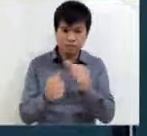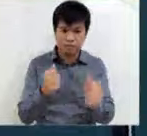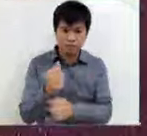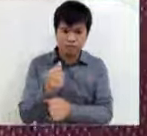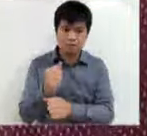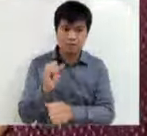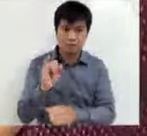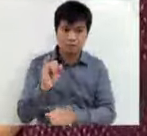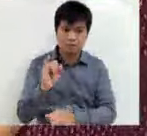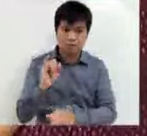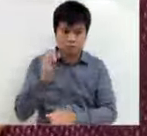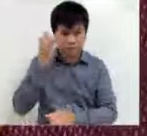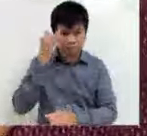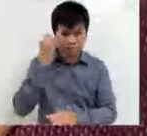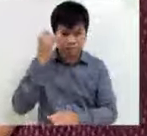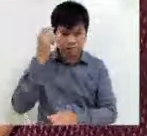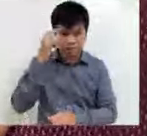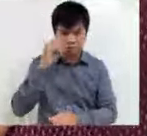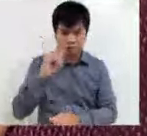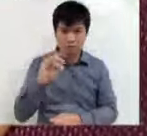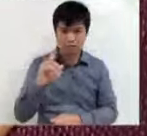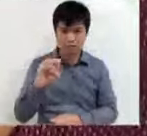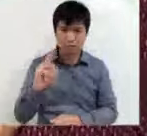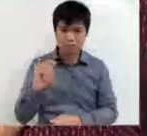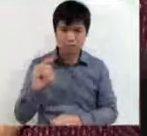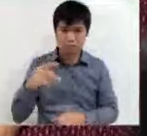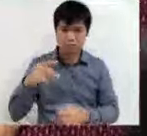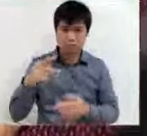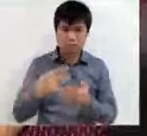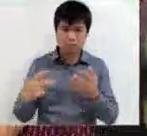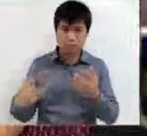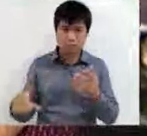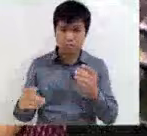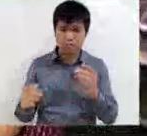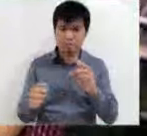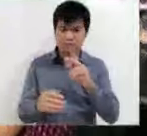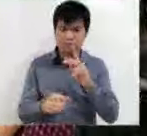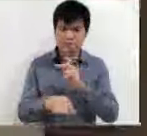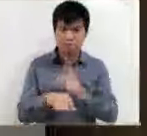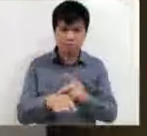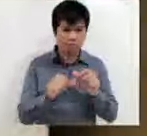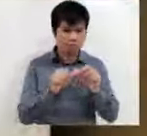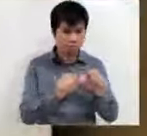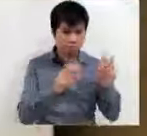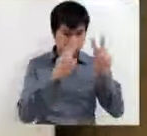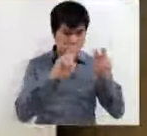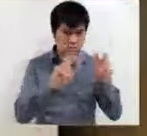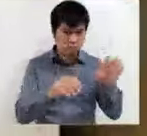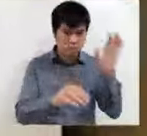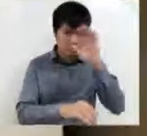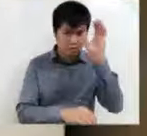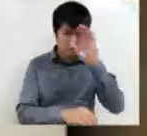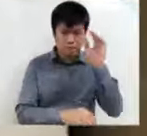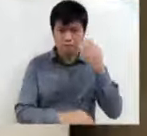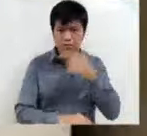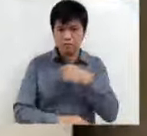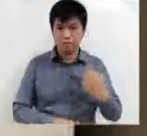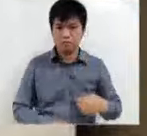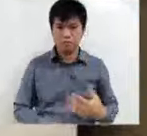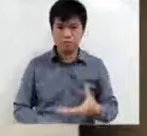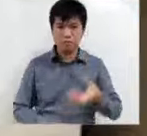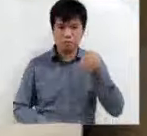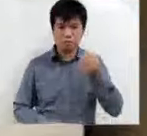the Philippines. Patuloy namang tinutugis ang Chinese na may-ari ng warehouse. Nagbabalita mula sa frontline,